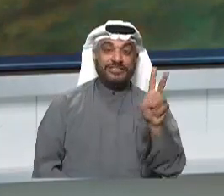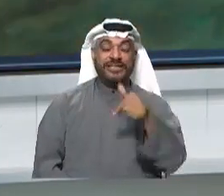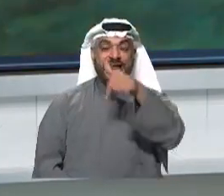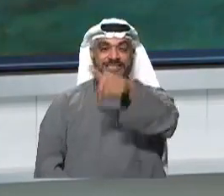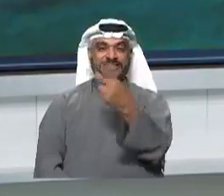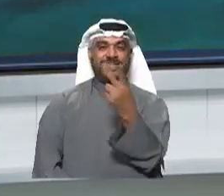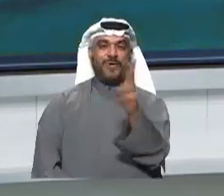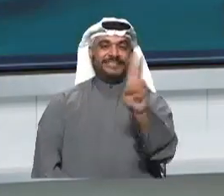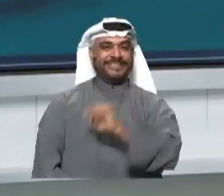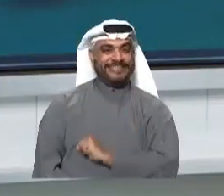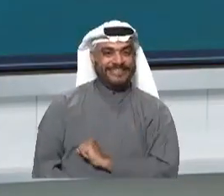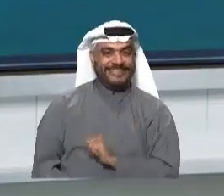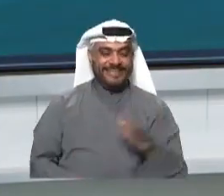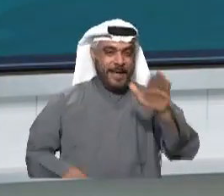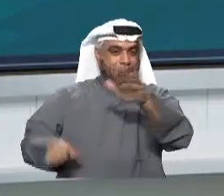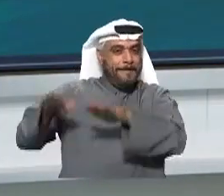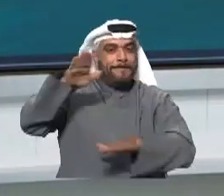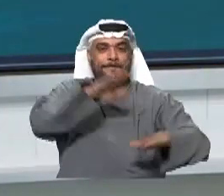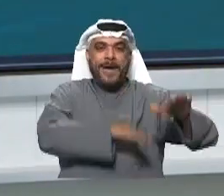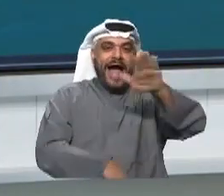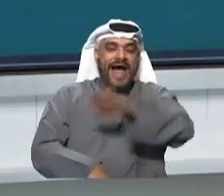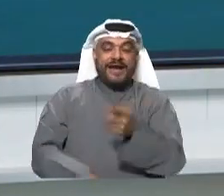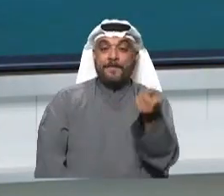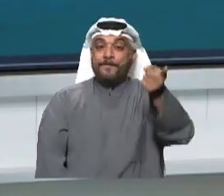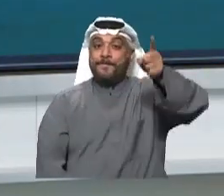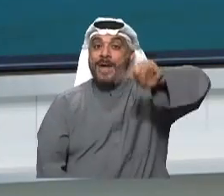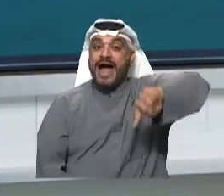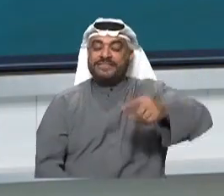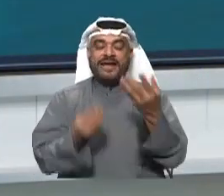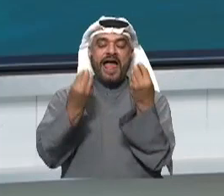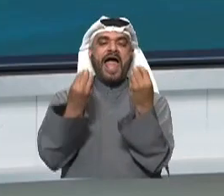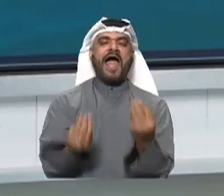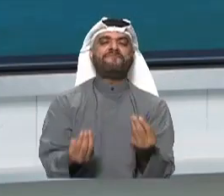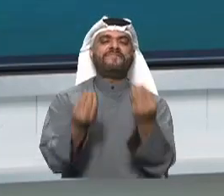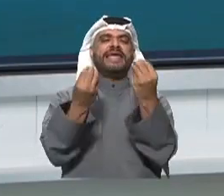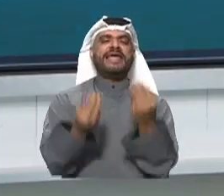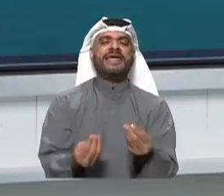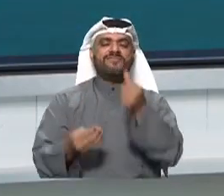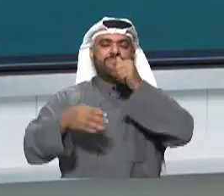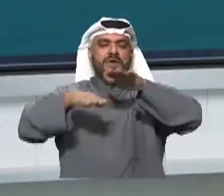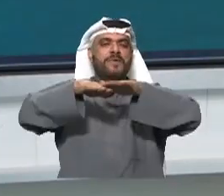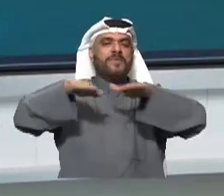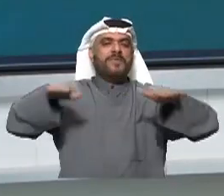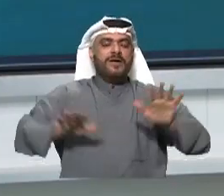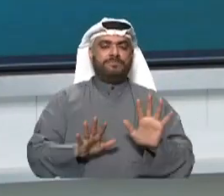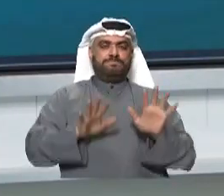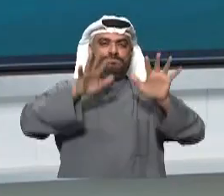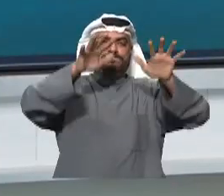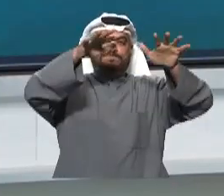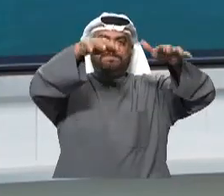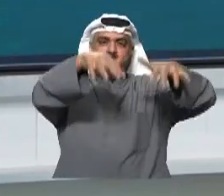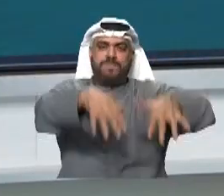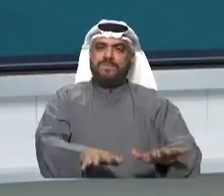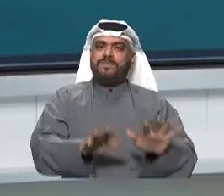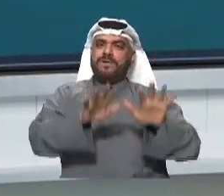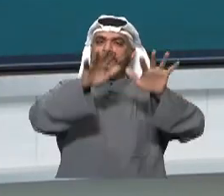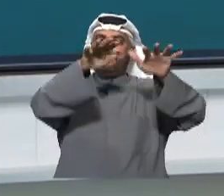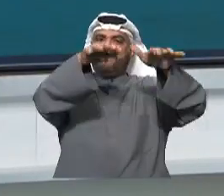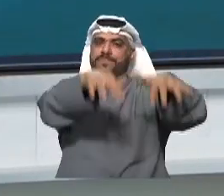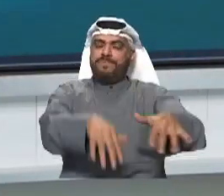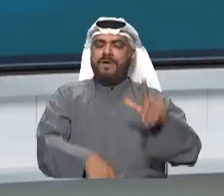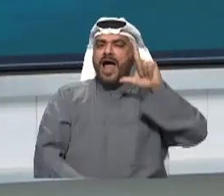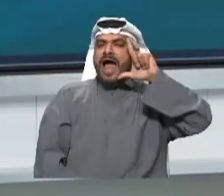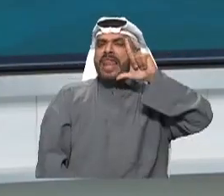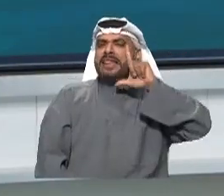مئويه البحر خلال يوم الغد راح يكون خفيف الى معتدل الموجه يصل ارتفاع الموج ما بين اثنين الى واعتقدام اجواء لطيفه